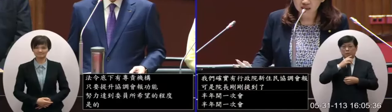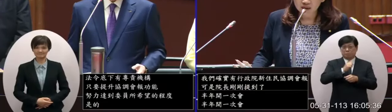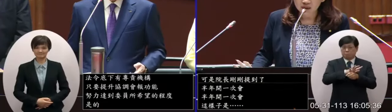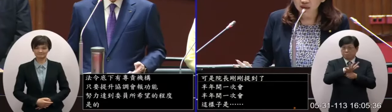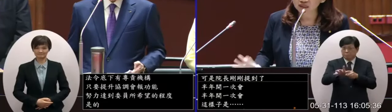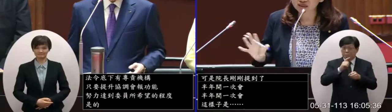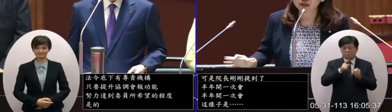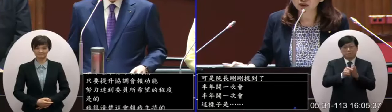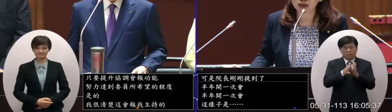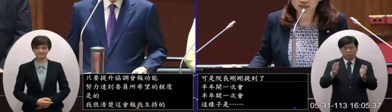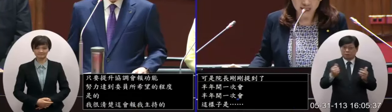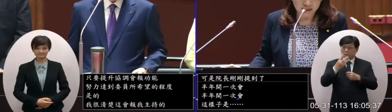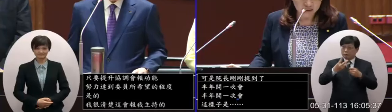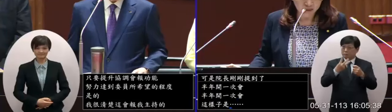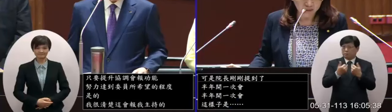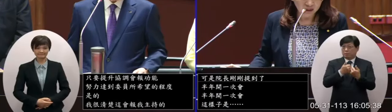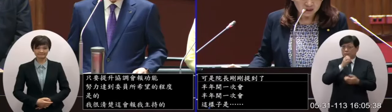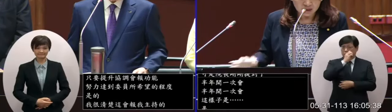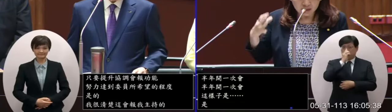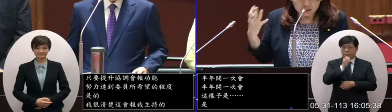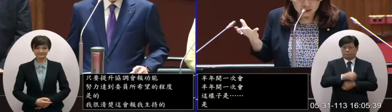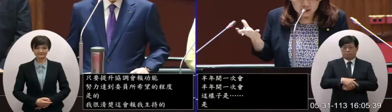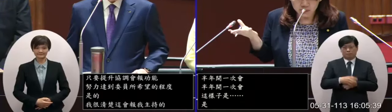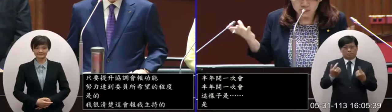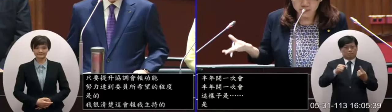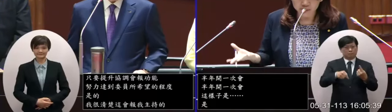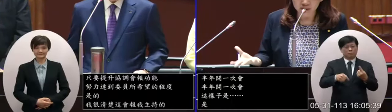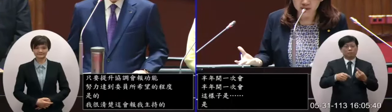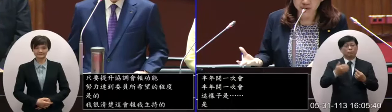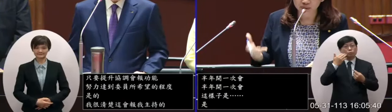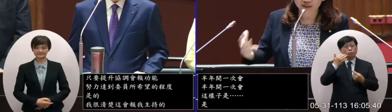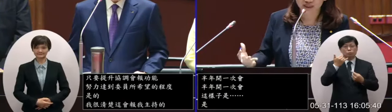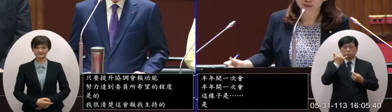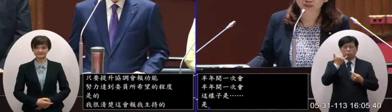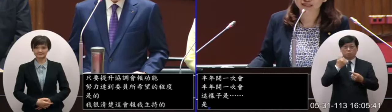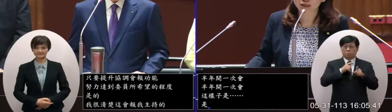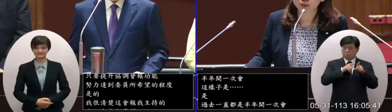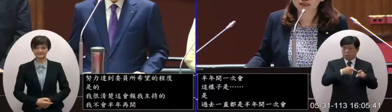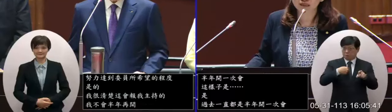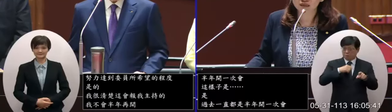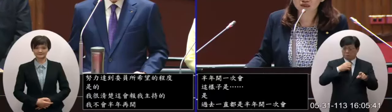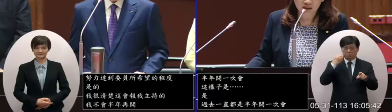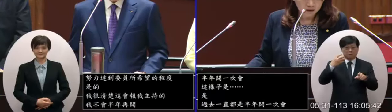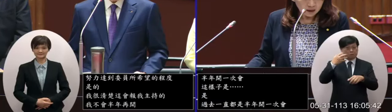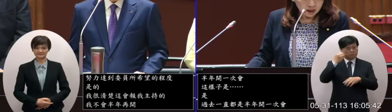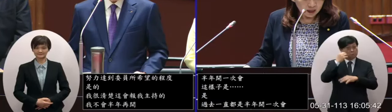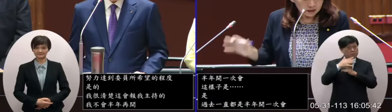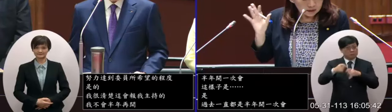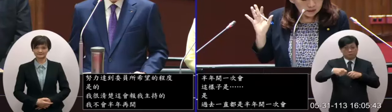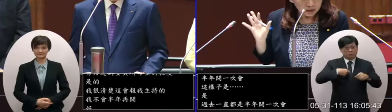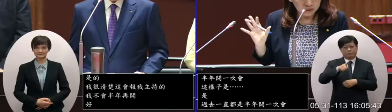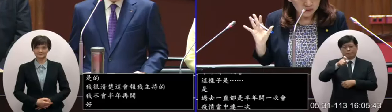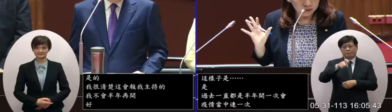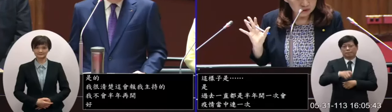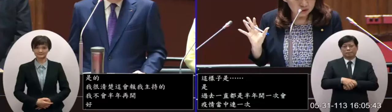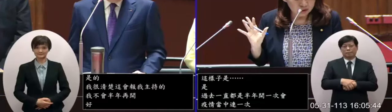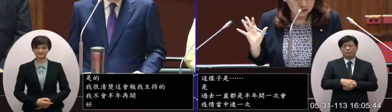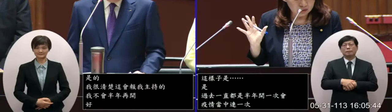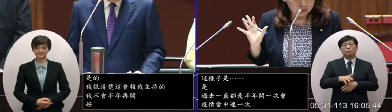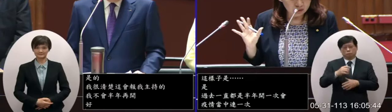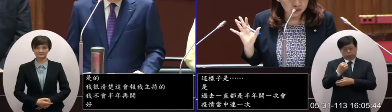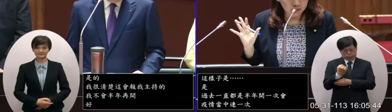次，好像三年都还没开一次会。像这样子，我们如何去落实我们的新住民政策？好，那我绝